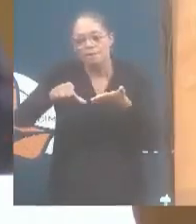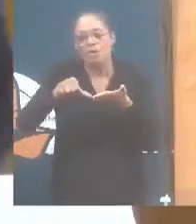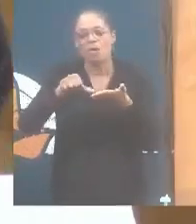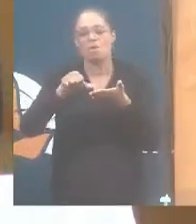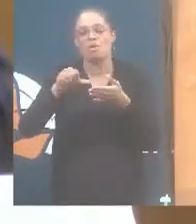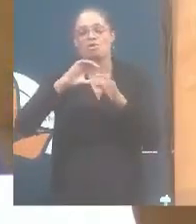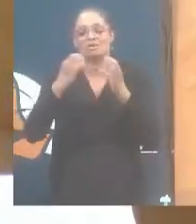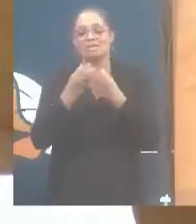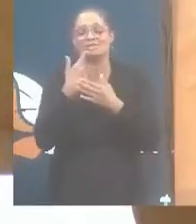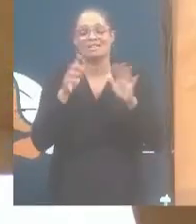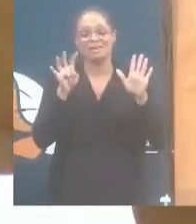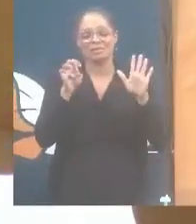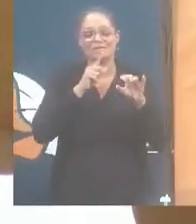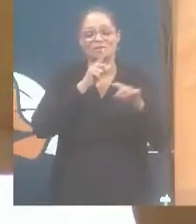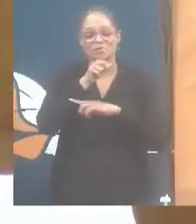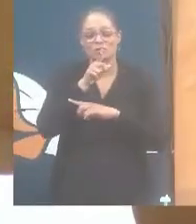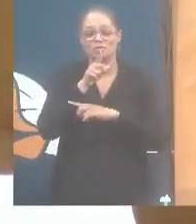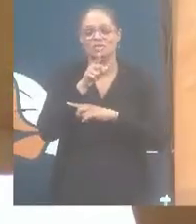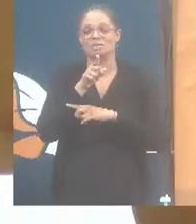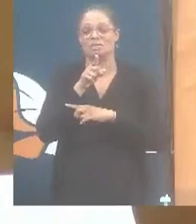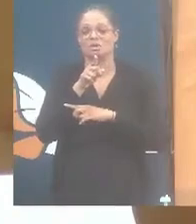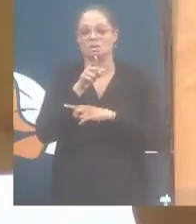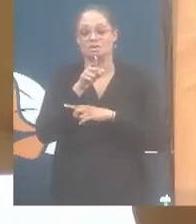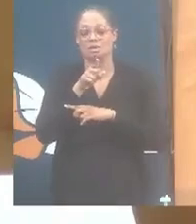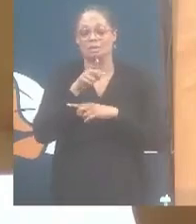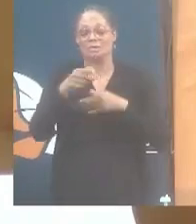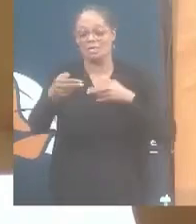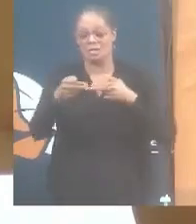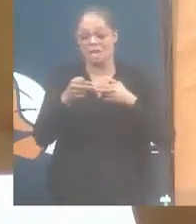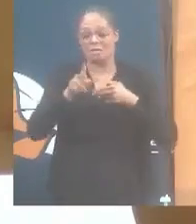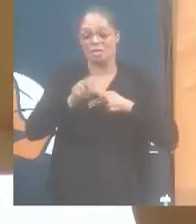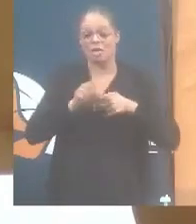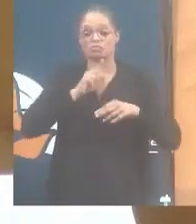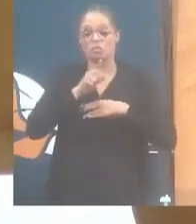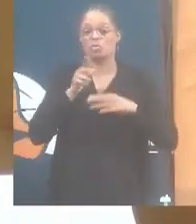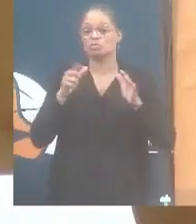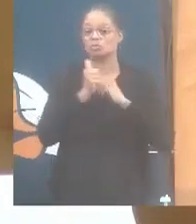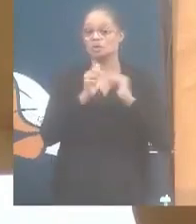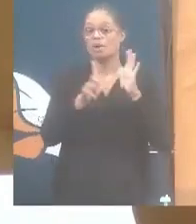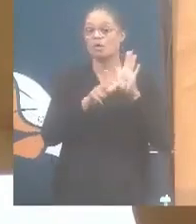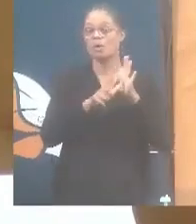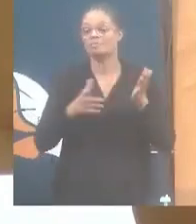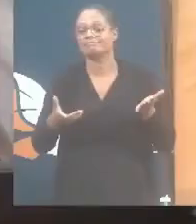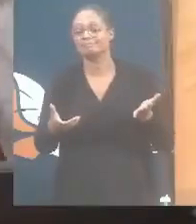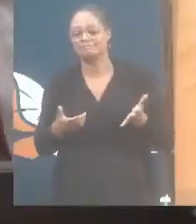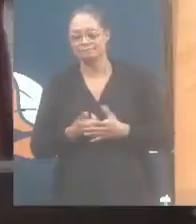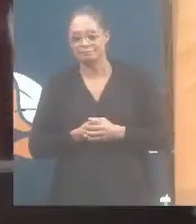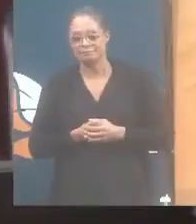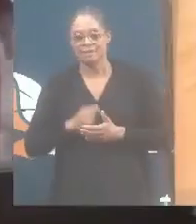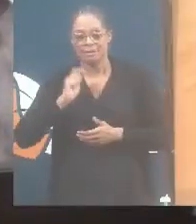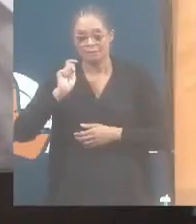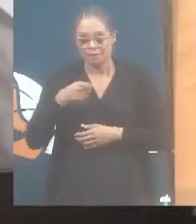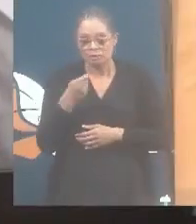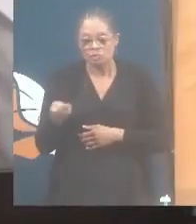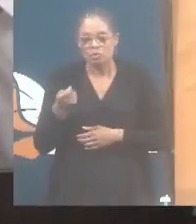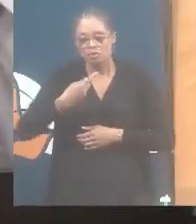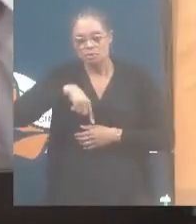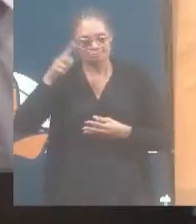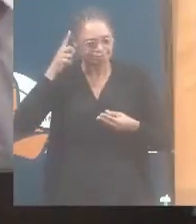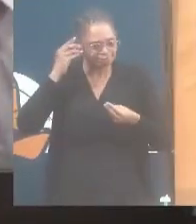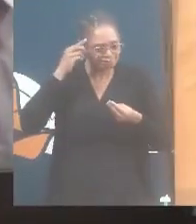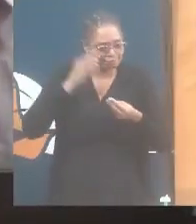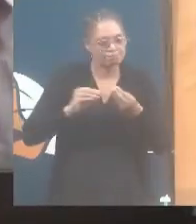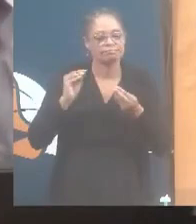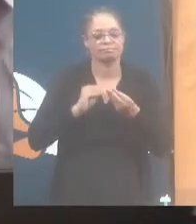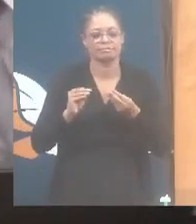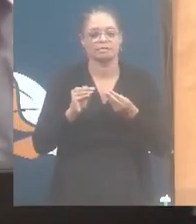près de 90 jours au lieu des 30 jours légaux. Donc, forcément, on se pose des questions.